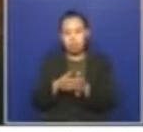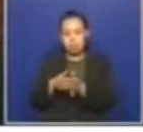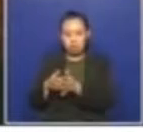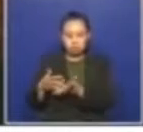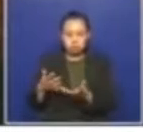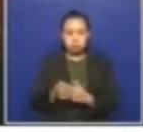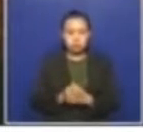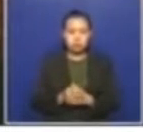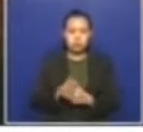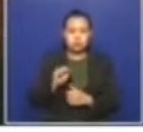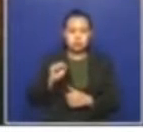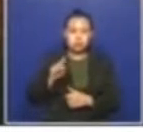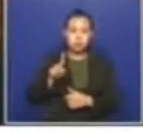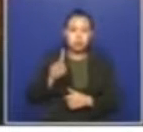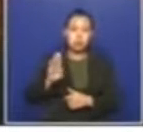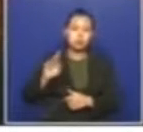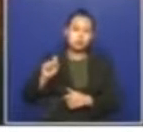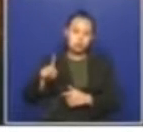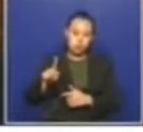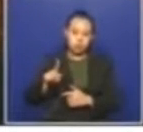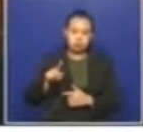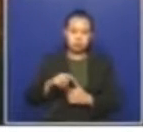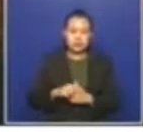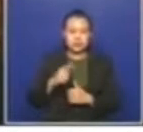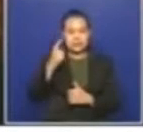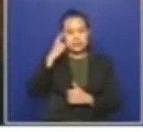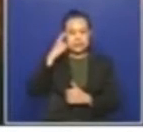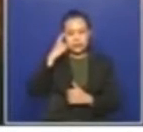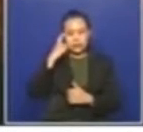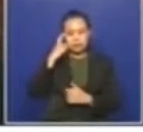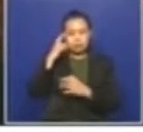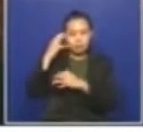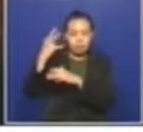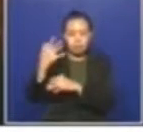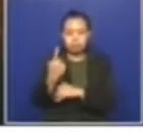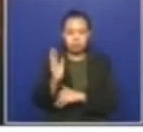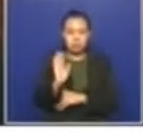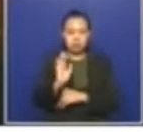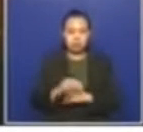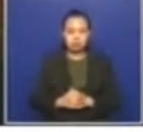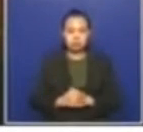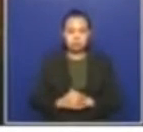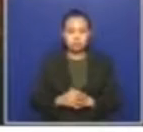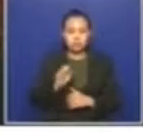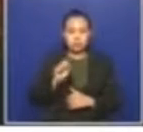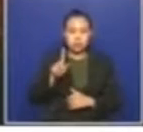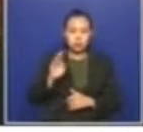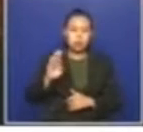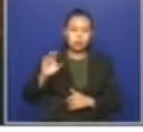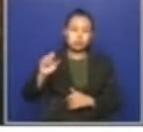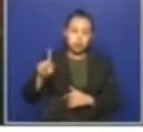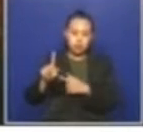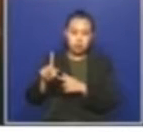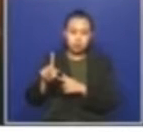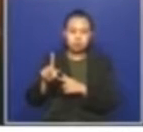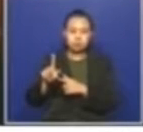ส.นี่มันไม่ใช่ยาวิเศษที่ท่านจะได้หวังอย่างเดียวแล้วพอผมก็ดูออกสปส.วันนี้ก็ไม่ได้มี